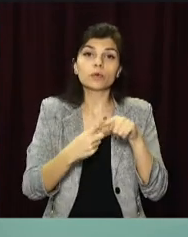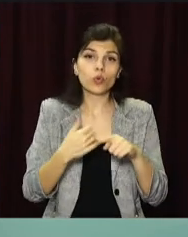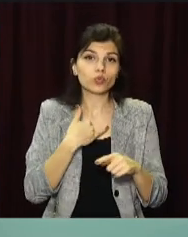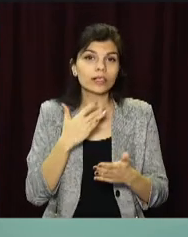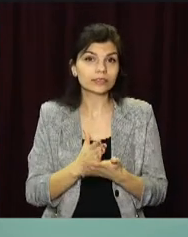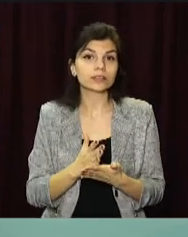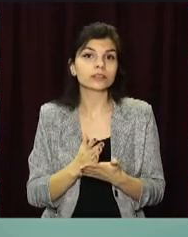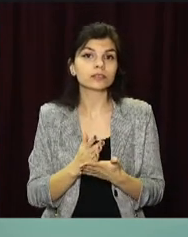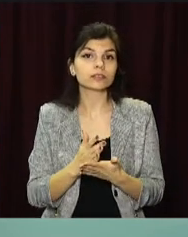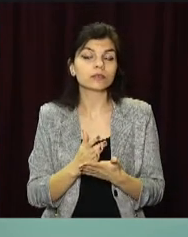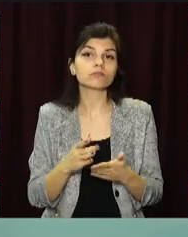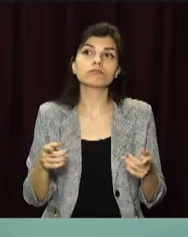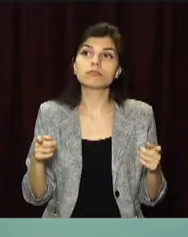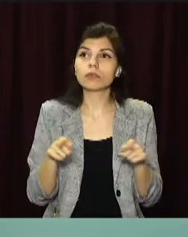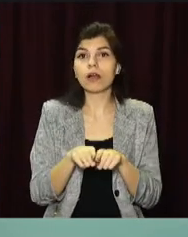є